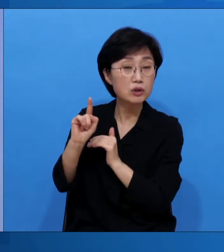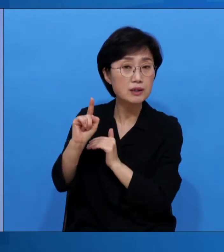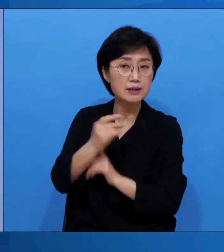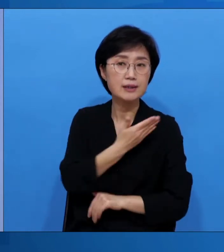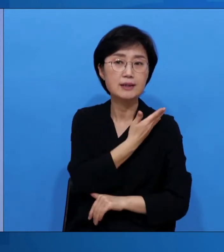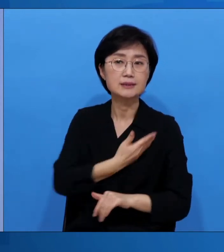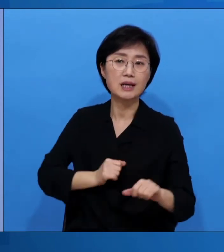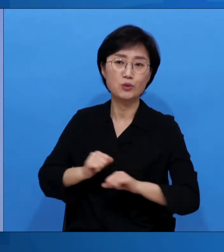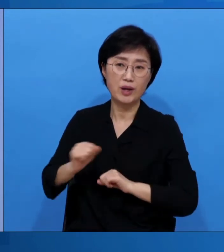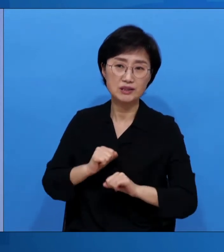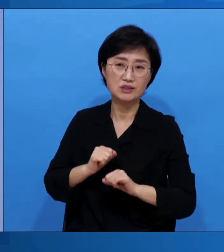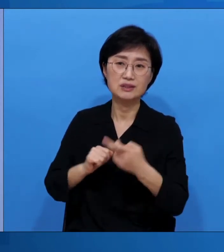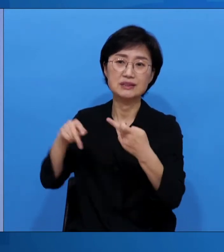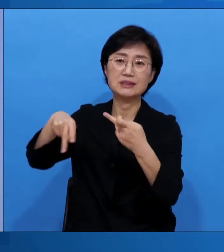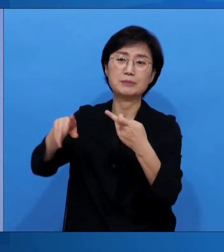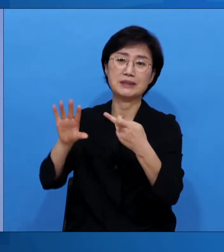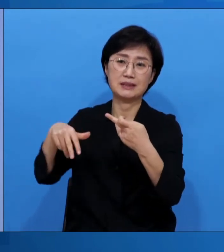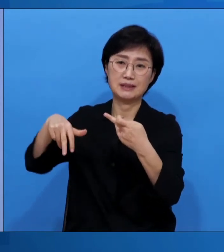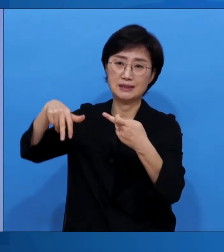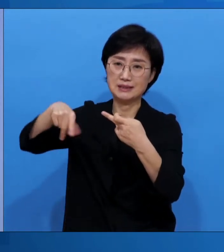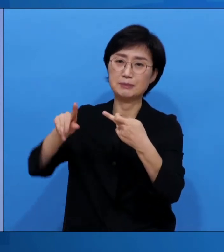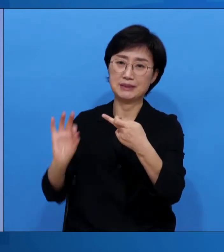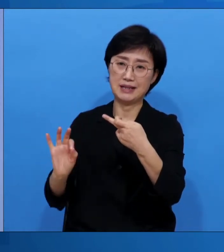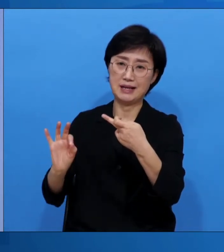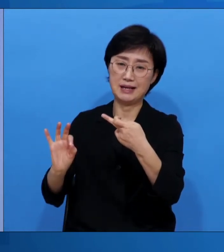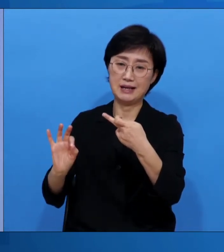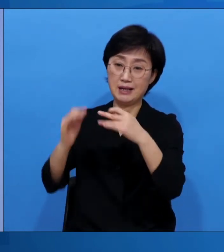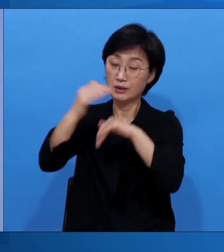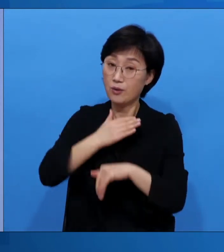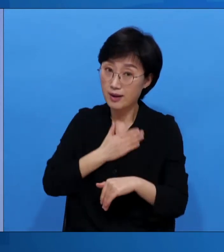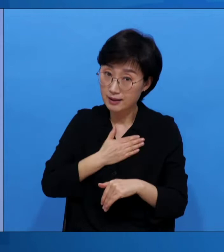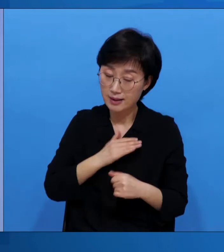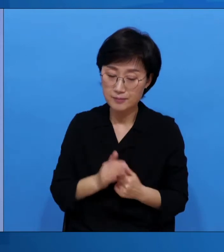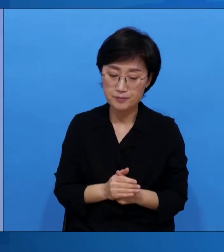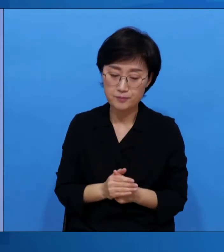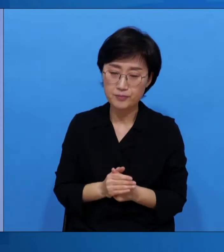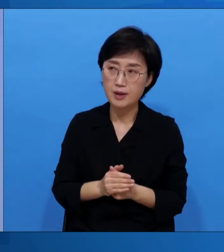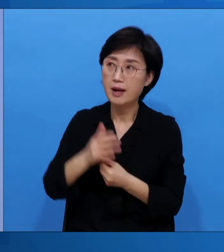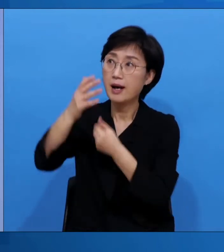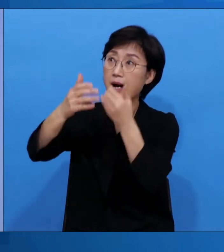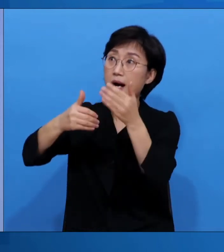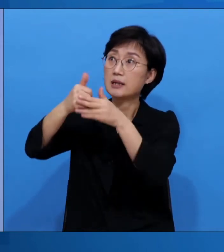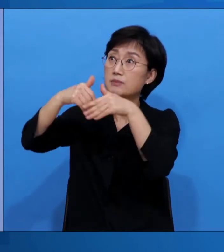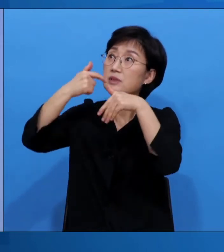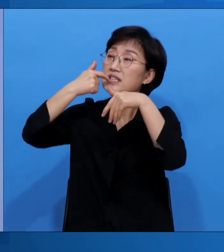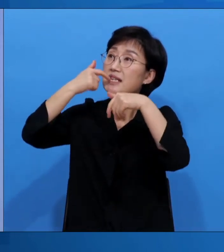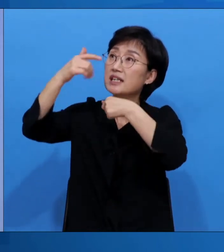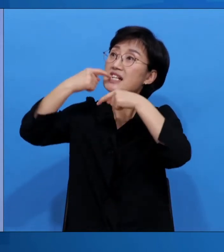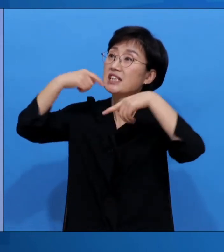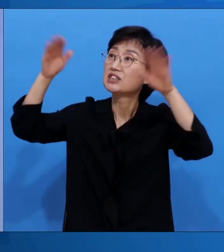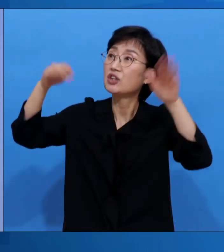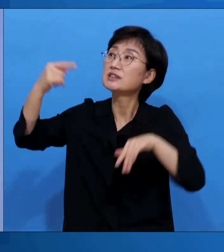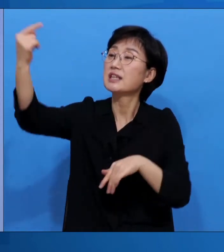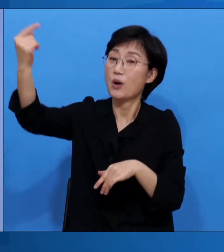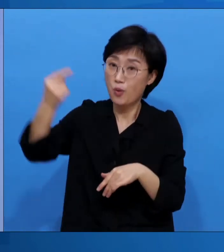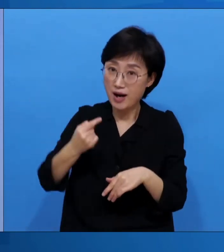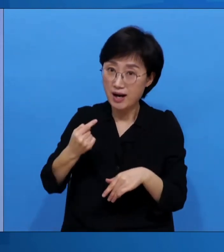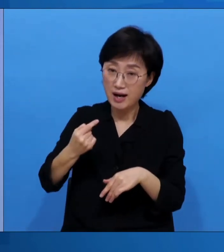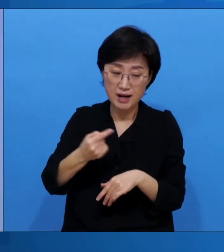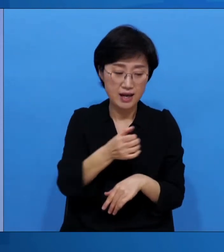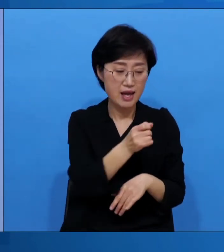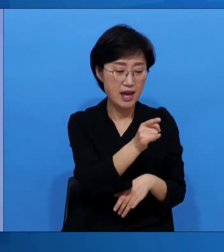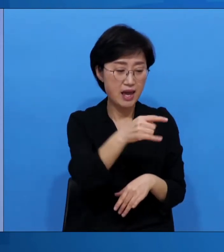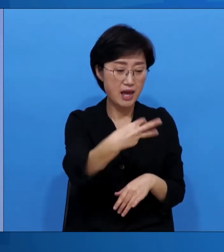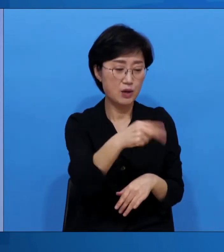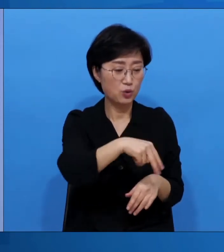Acts chapter 12. 놀라운 일이 벌어졌죠. A tremendous and 하나님이 astounding 주의 thing happened. 사자를 보내서 헤롯 왕을 불러가는 일이 벌어졌습니다. The works of God sending his armies of angels and